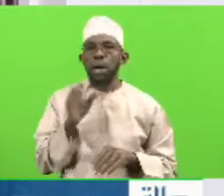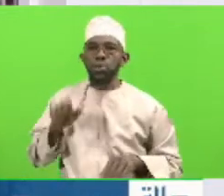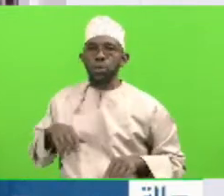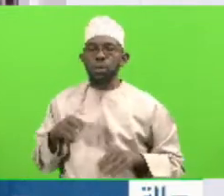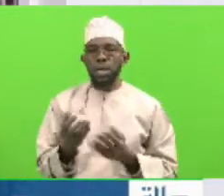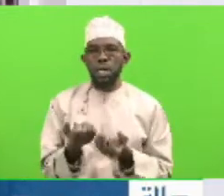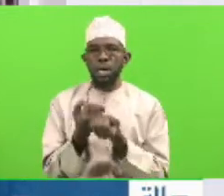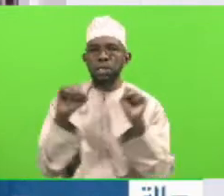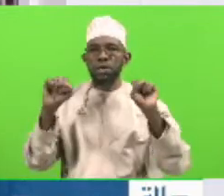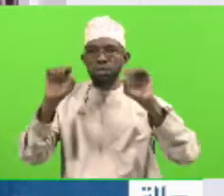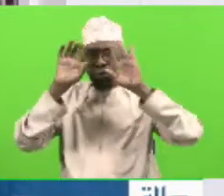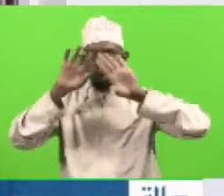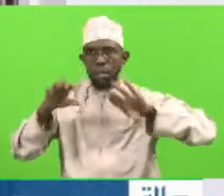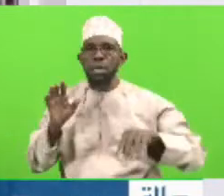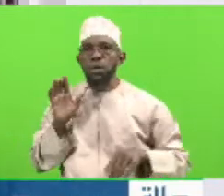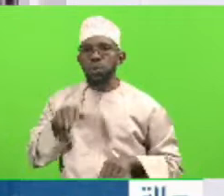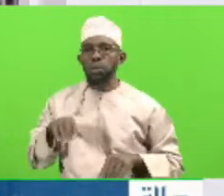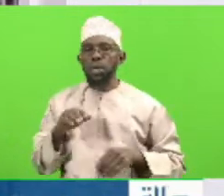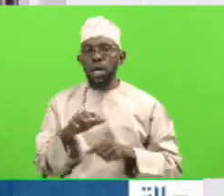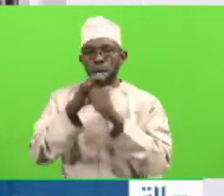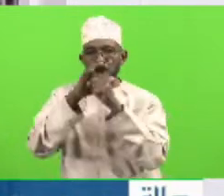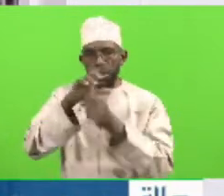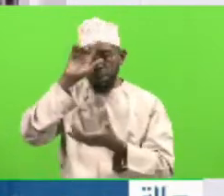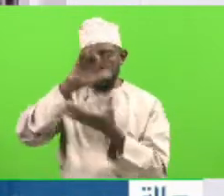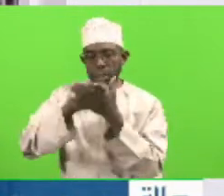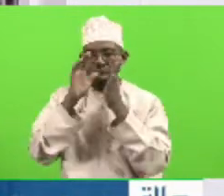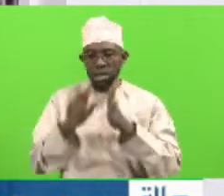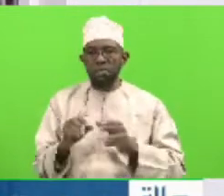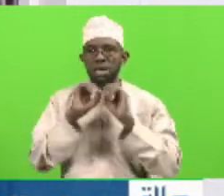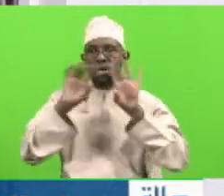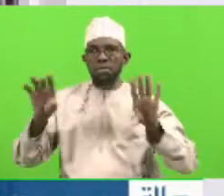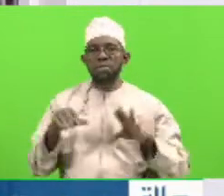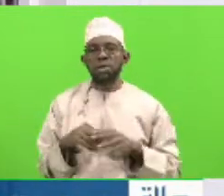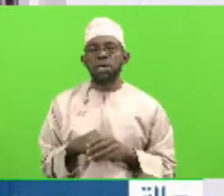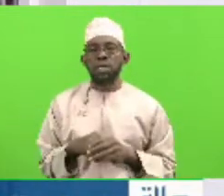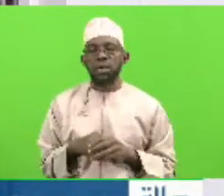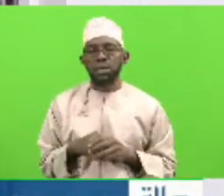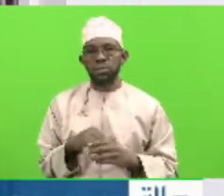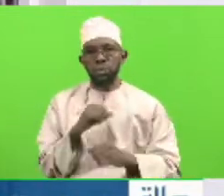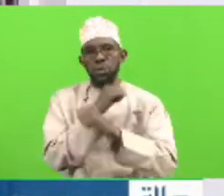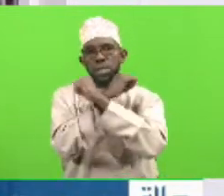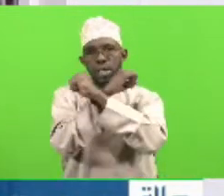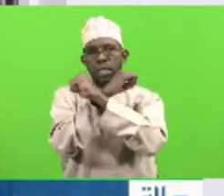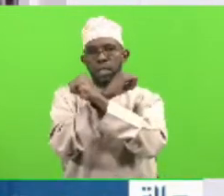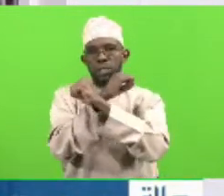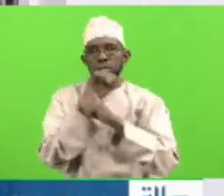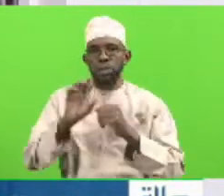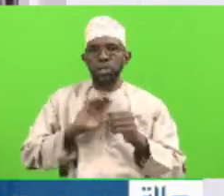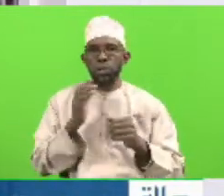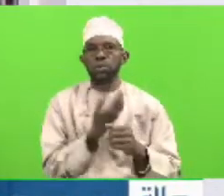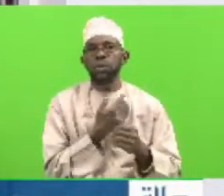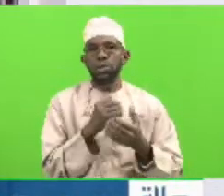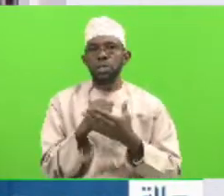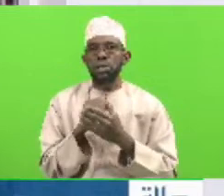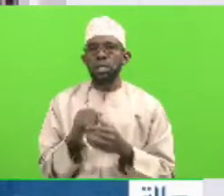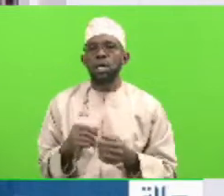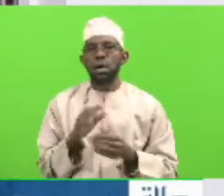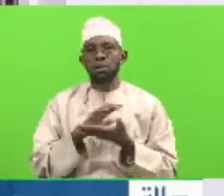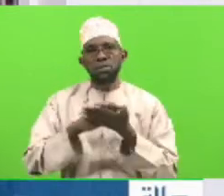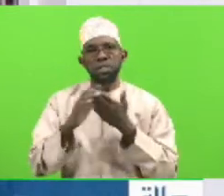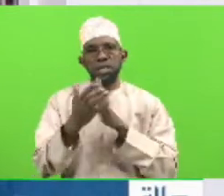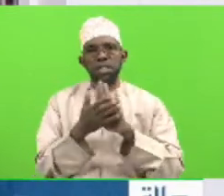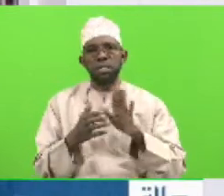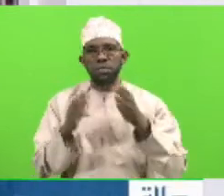اللهم أعز الإسلام والمسلمين، وأذل الشرك والمشركين، وانصر عبادك المؤمنين، ودمر أعداءك أعداء الدين. اللهم اغفر